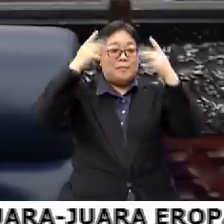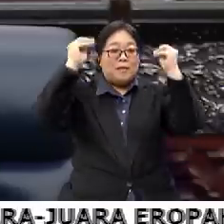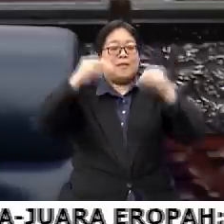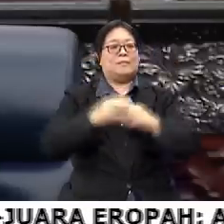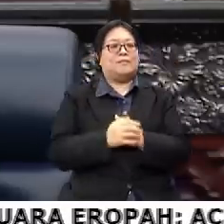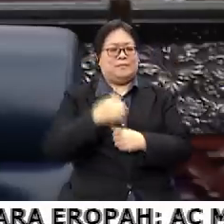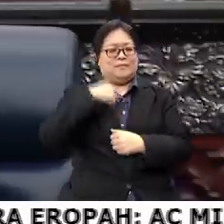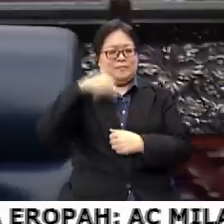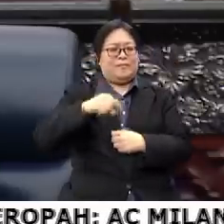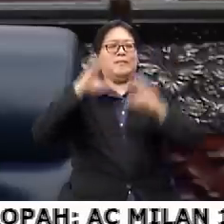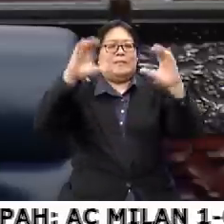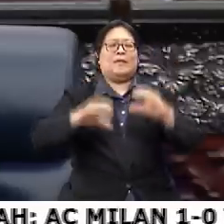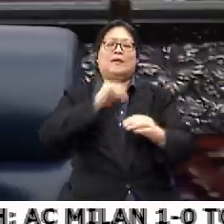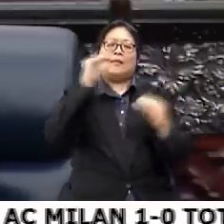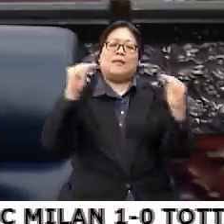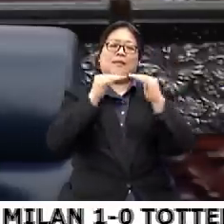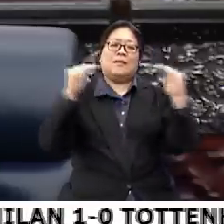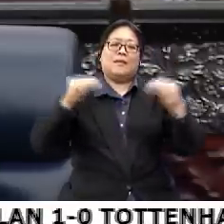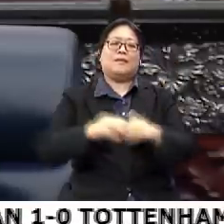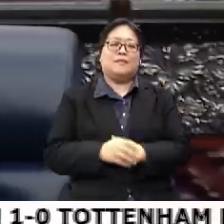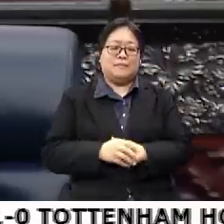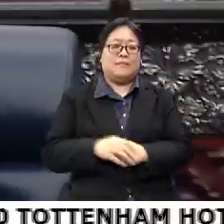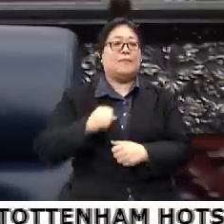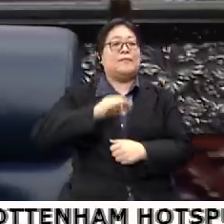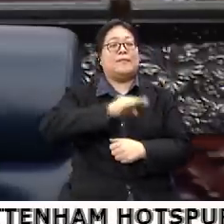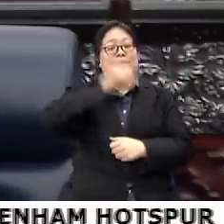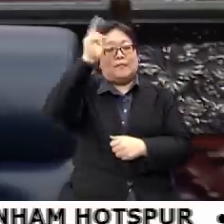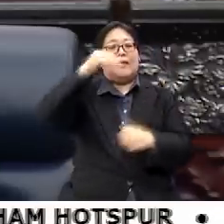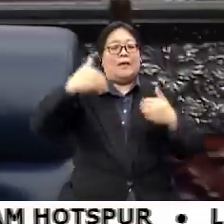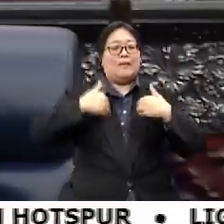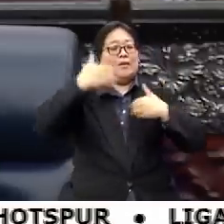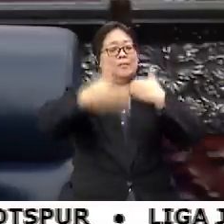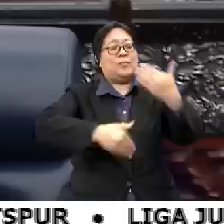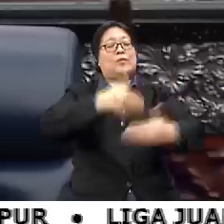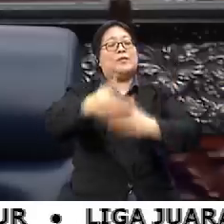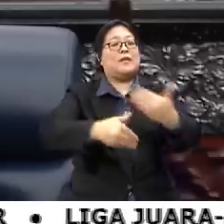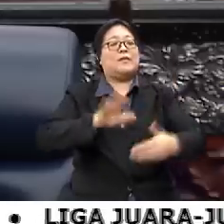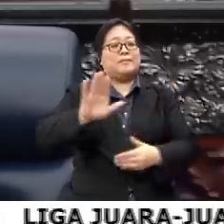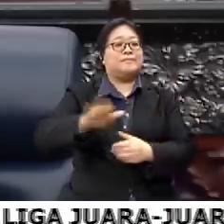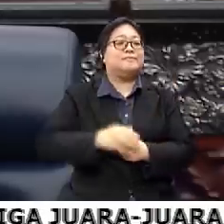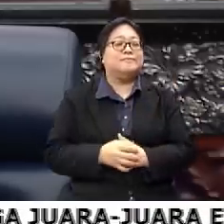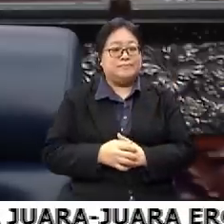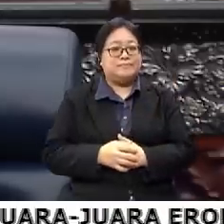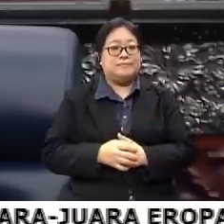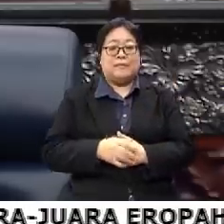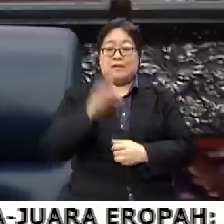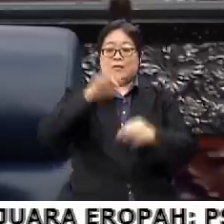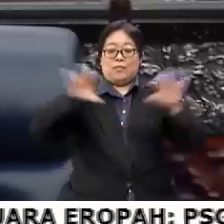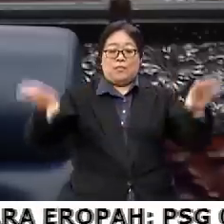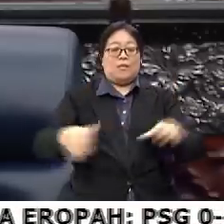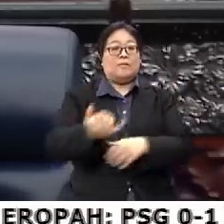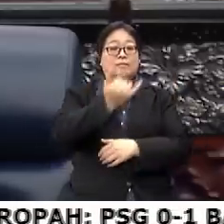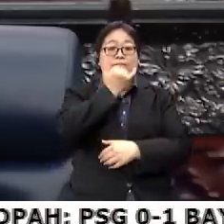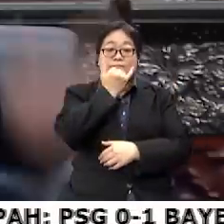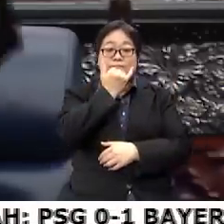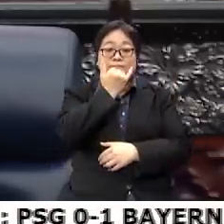kata ini langkah yang tidak adil. Sebagai penjawat awam, ada proses dan prosedur mereka. Kalau mereka melakukan